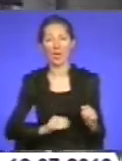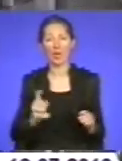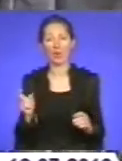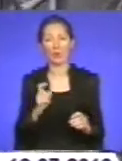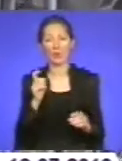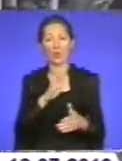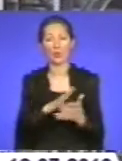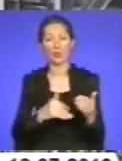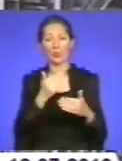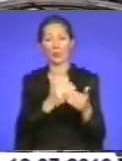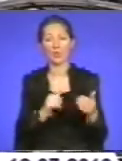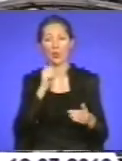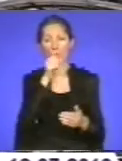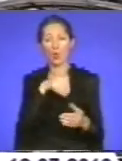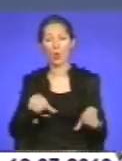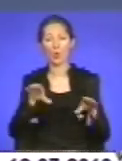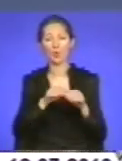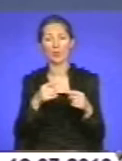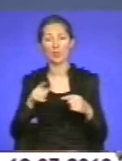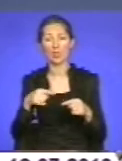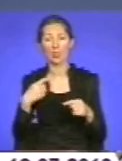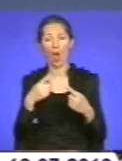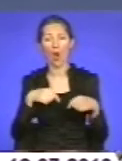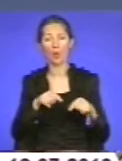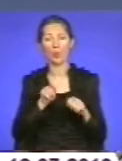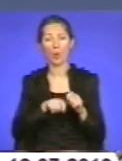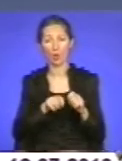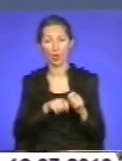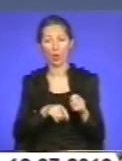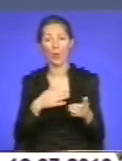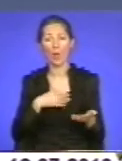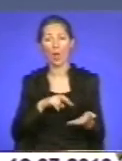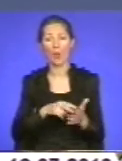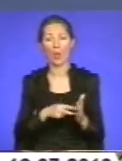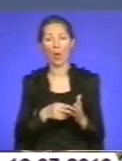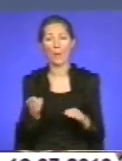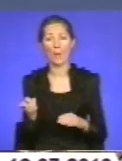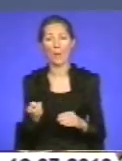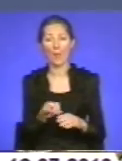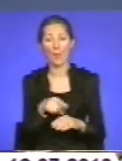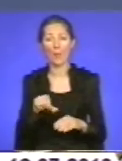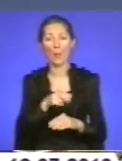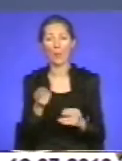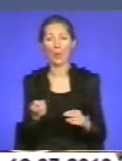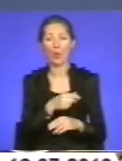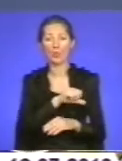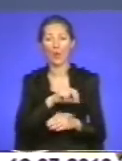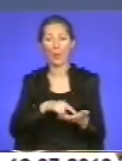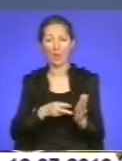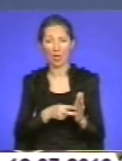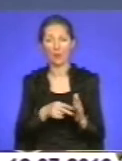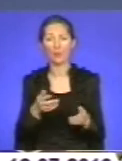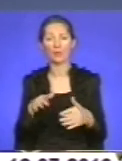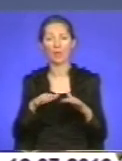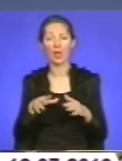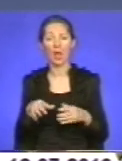року спільно з усіма органами контролю. І ми пропонуємо позапланові заходи контролю здійснювати виключно за зверненнями фізичних